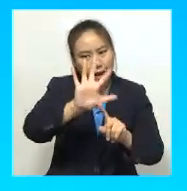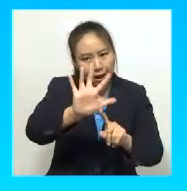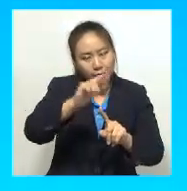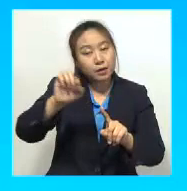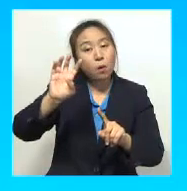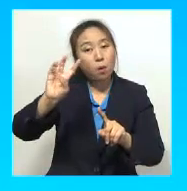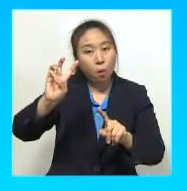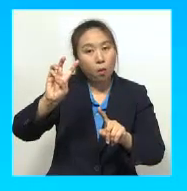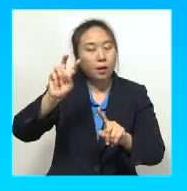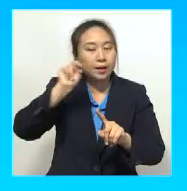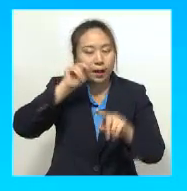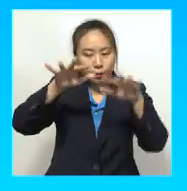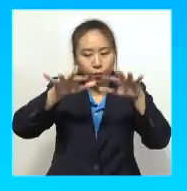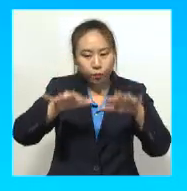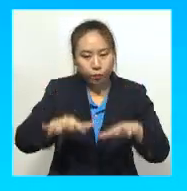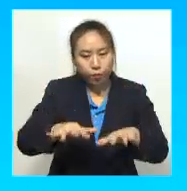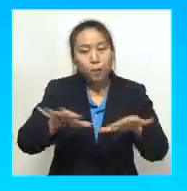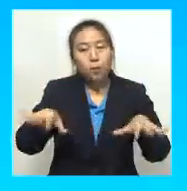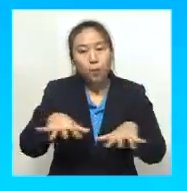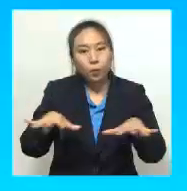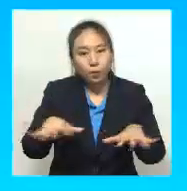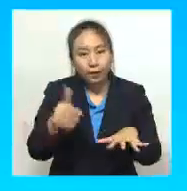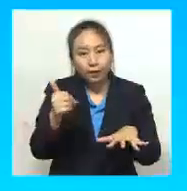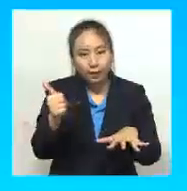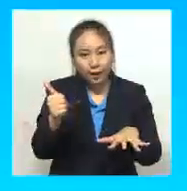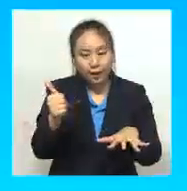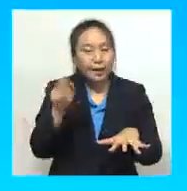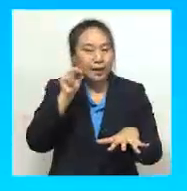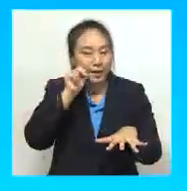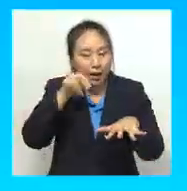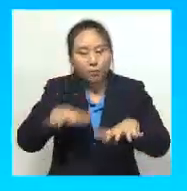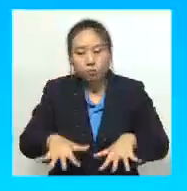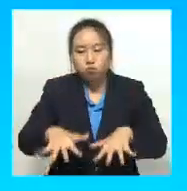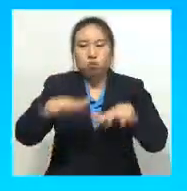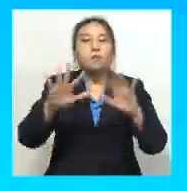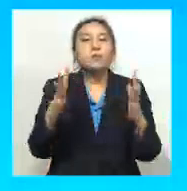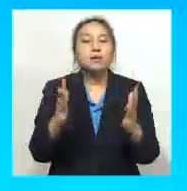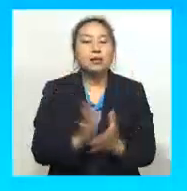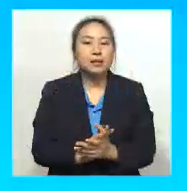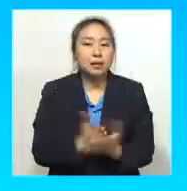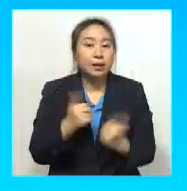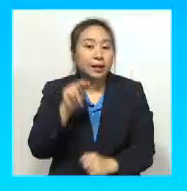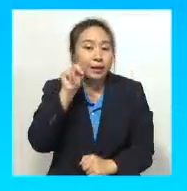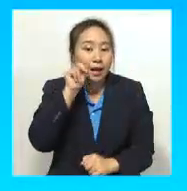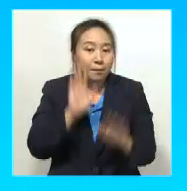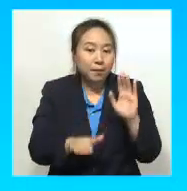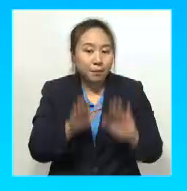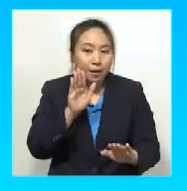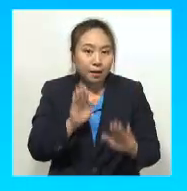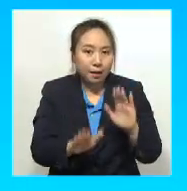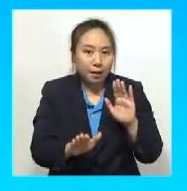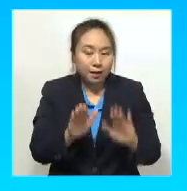คลี่คลายสู่สภาวะปกติคือน้ำจะไม่ล้นฝั่งปริมาณน้ำตอนนี้อยู่ที่ประมาณ